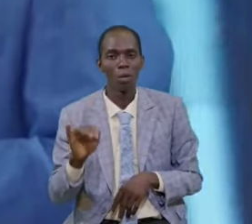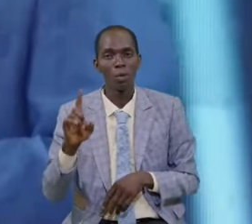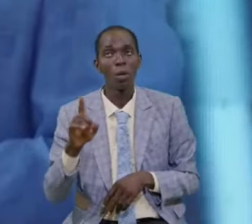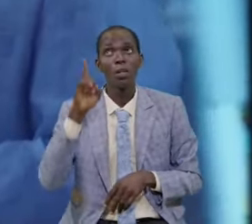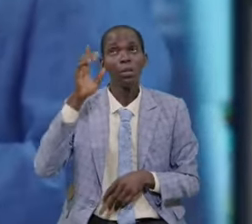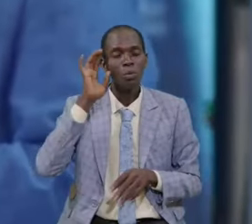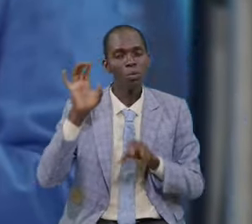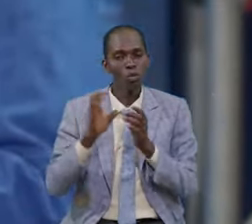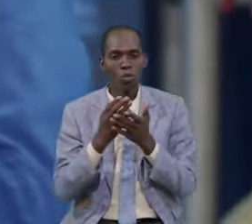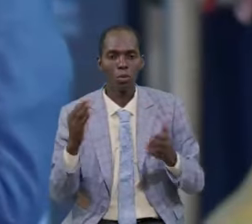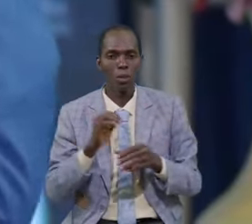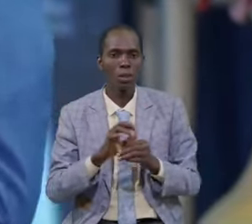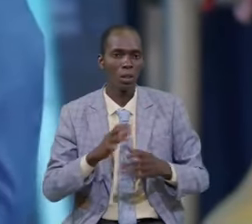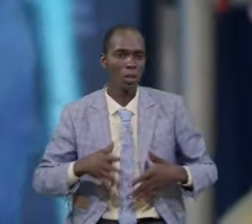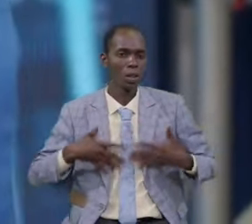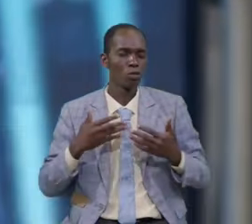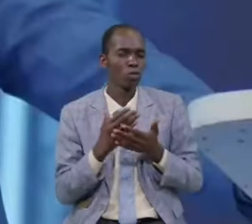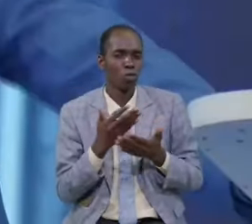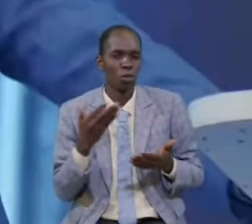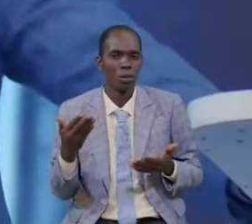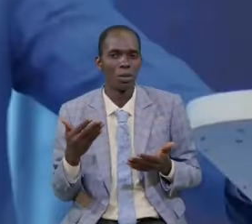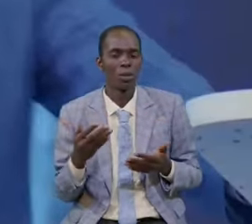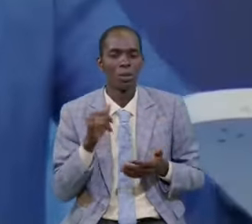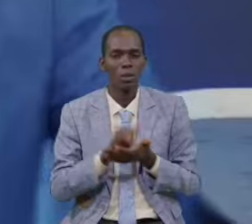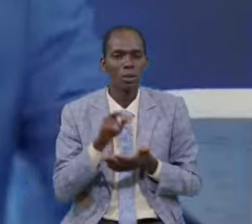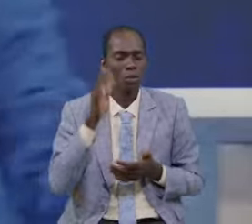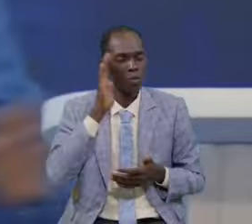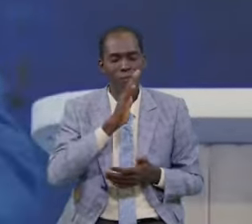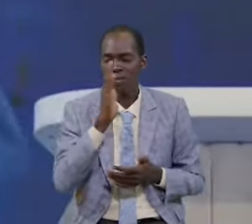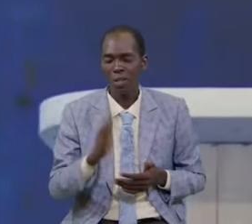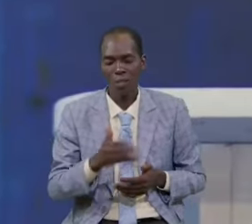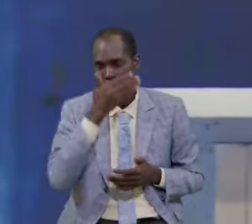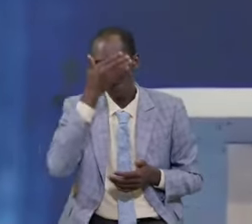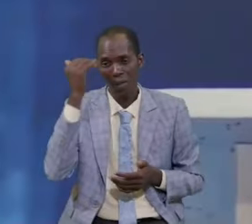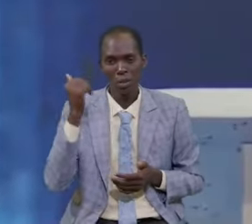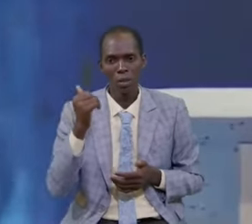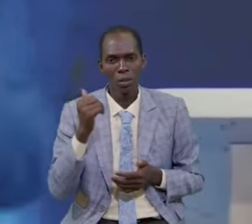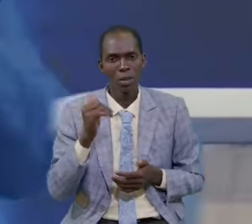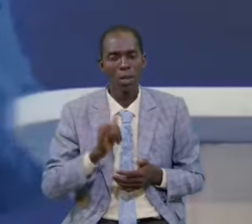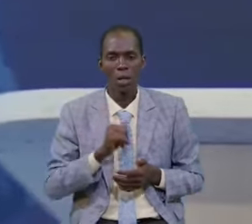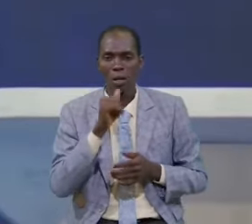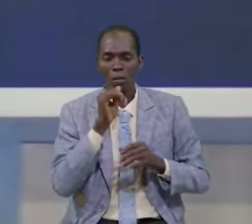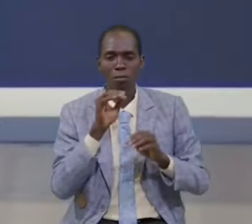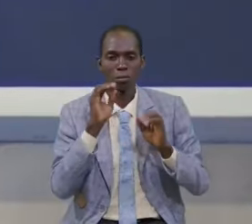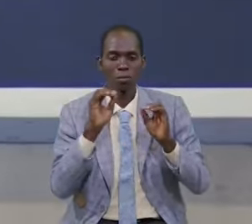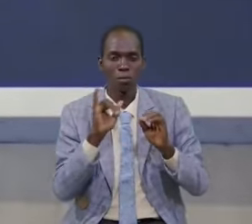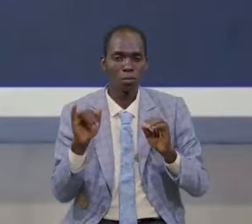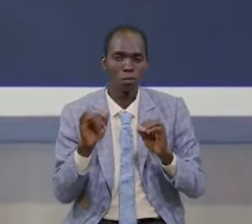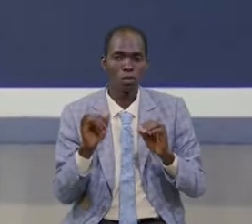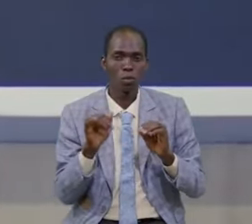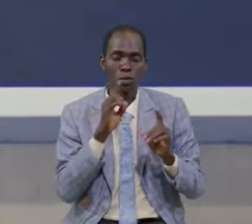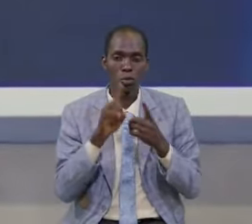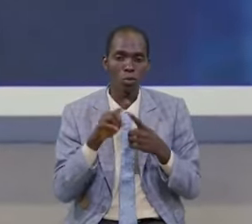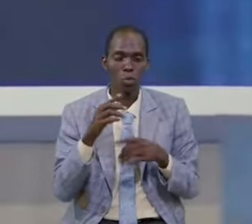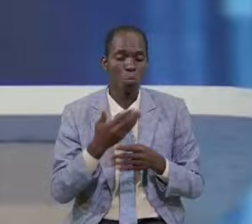vie, quelque chose d'inoubliable. Je te parle aujourd'hui, avant la prière